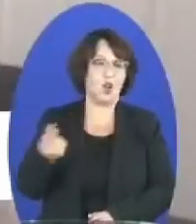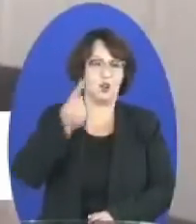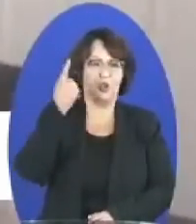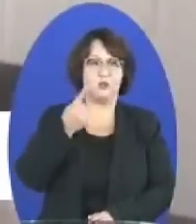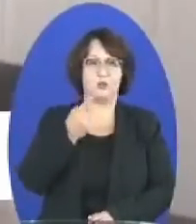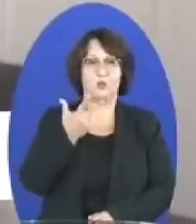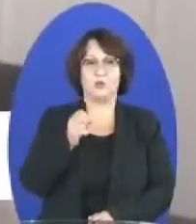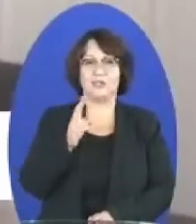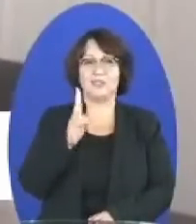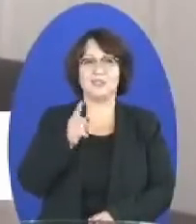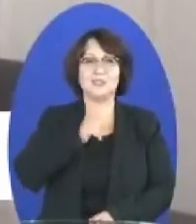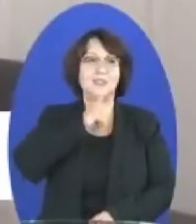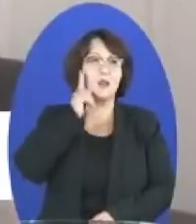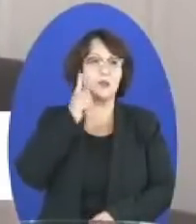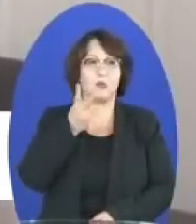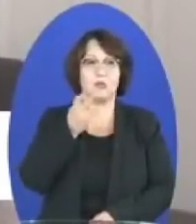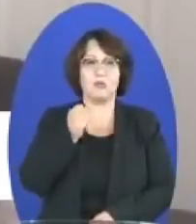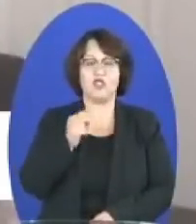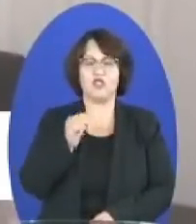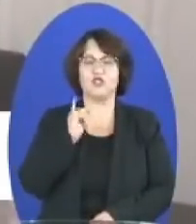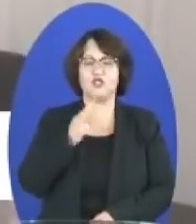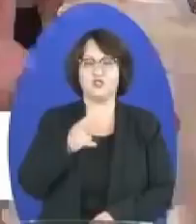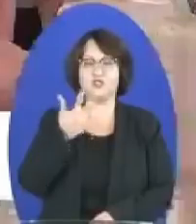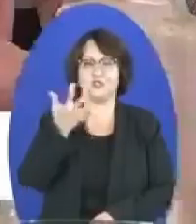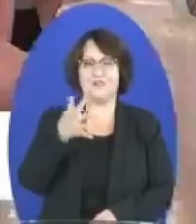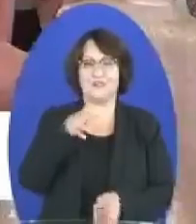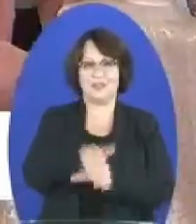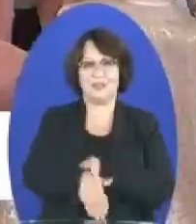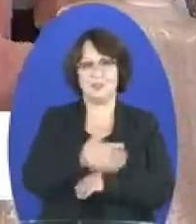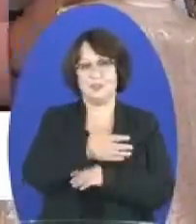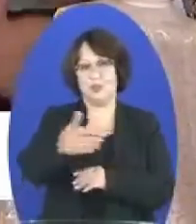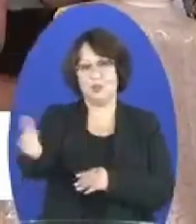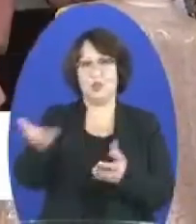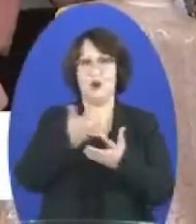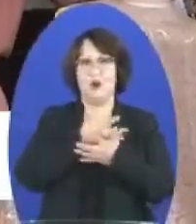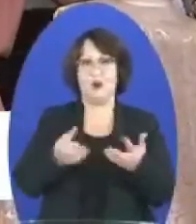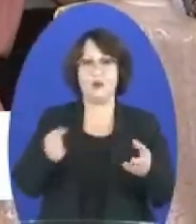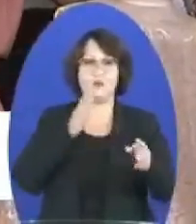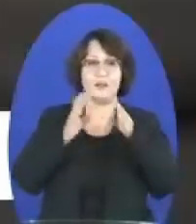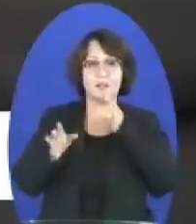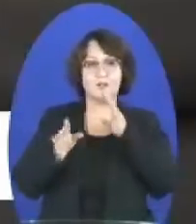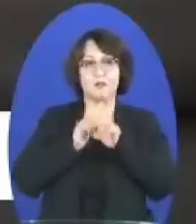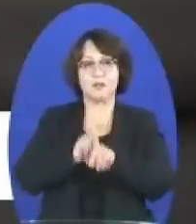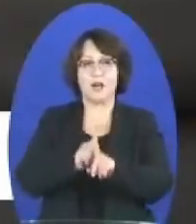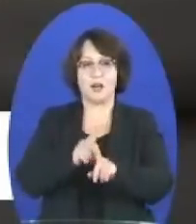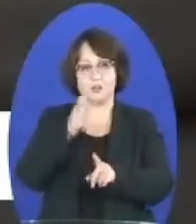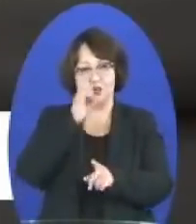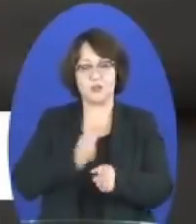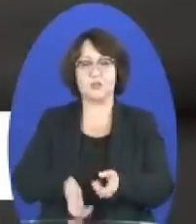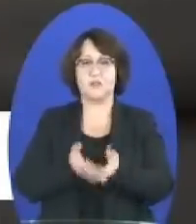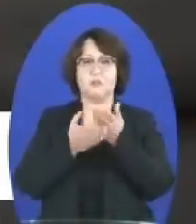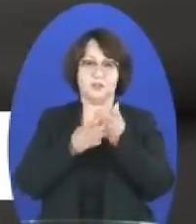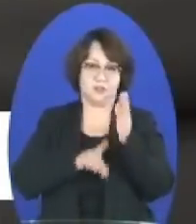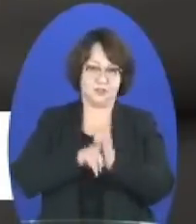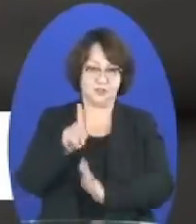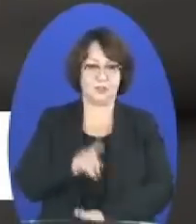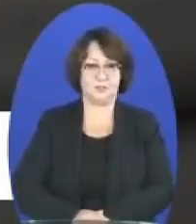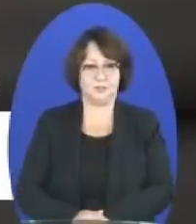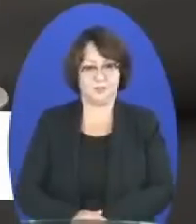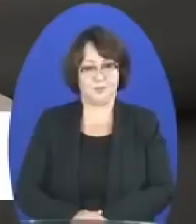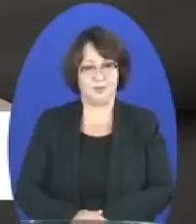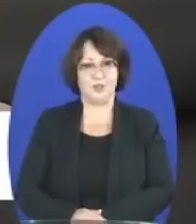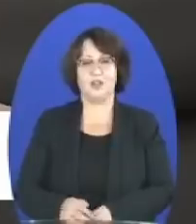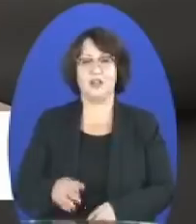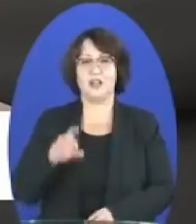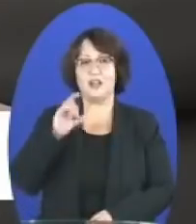130 кг жинтэй залуу начныг 5-ын даваанаас хойш сойшлоор олон хүн дагаж сонирхон дэмжиж эхэлсэн байна. Нөхрөр бол